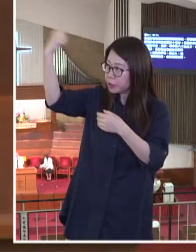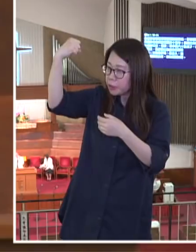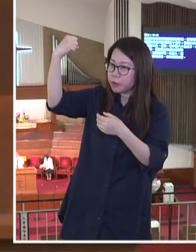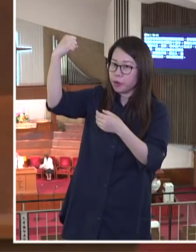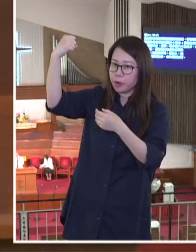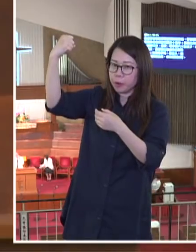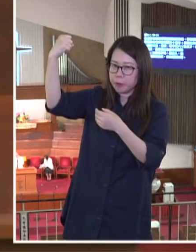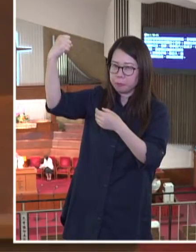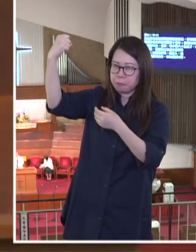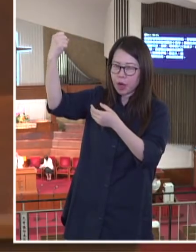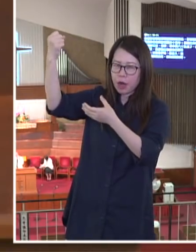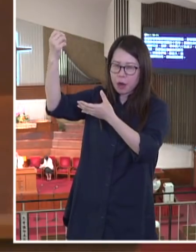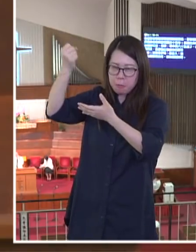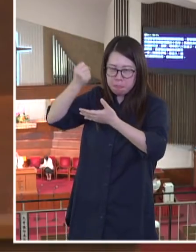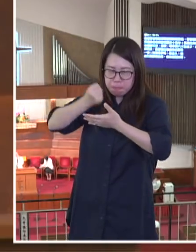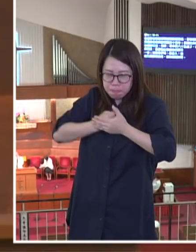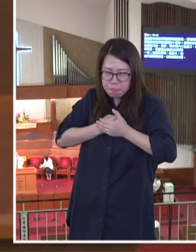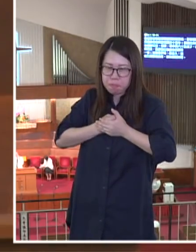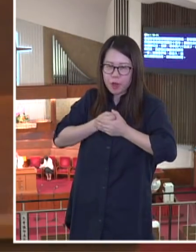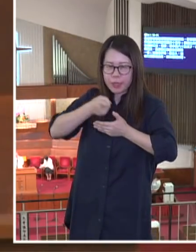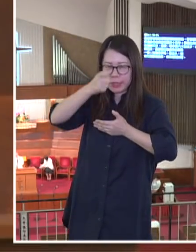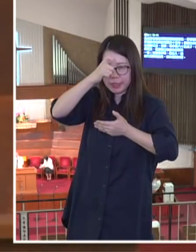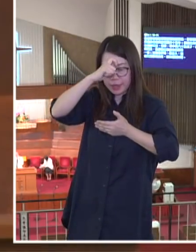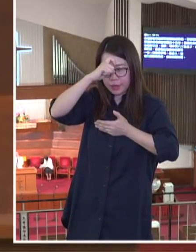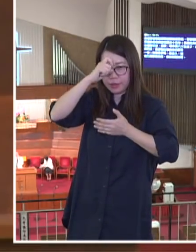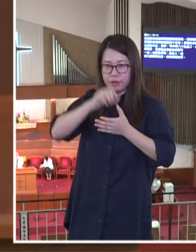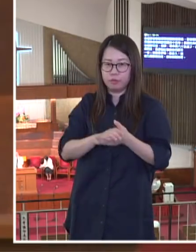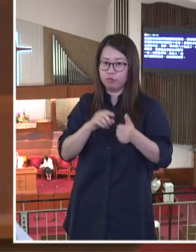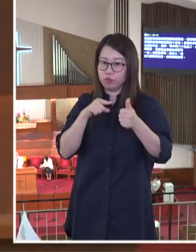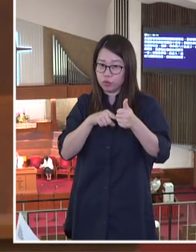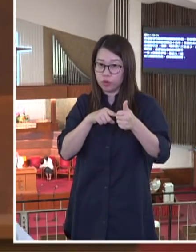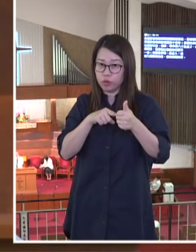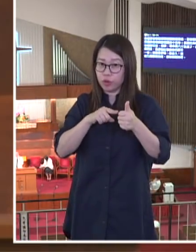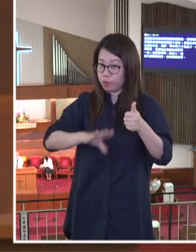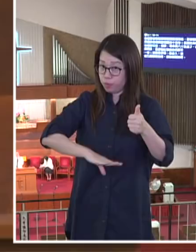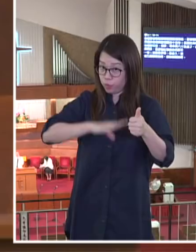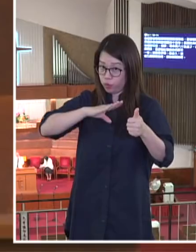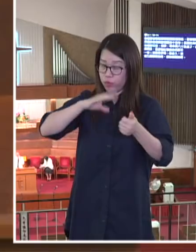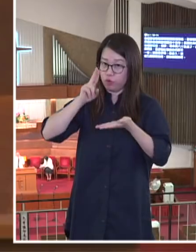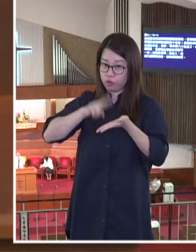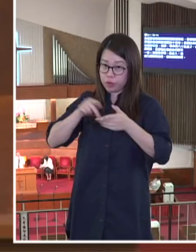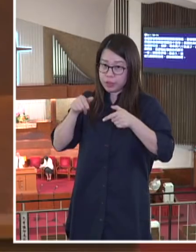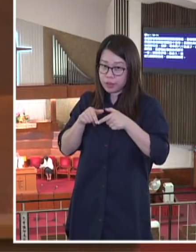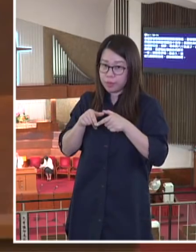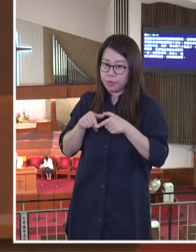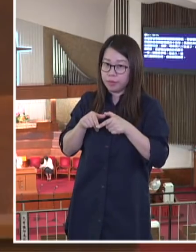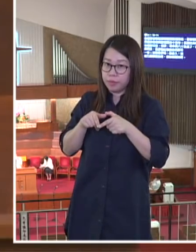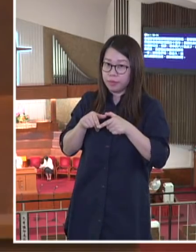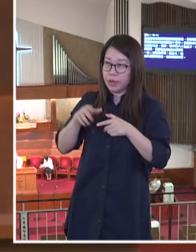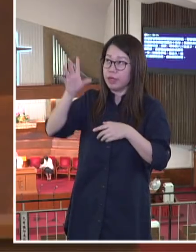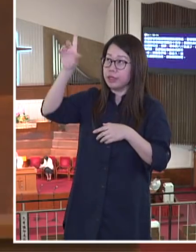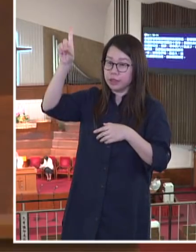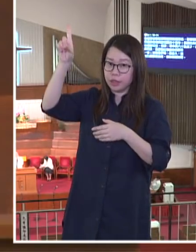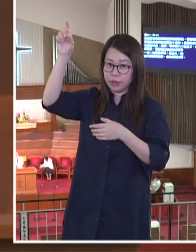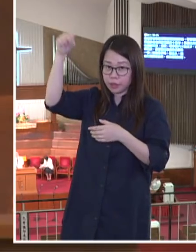嘅满，佢嘅自信，我相信系嚟自神嘅应许。不是来自加勒那种的骄